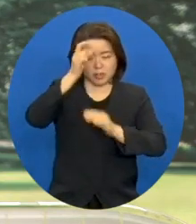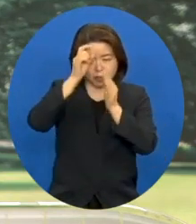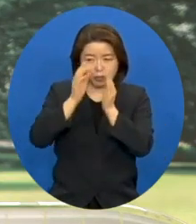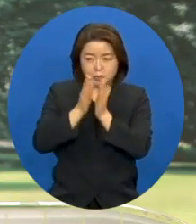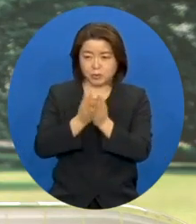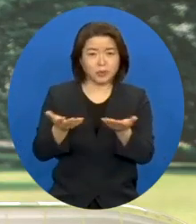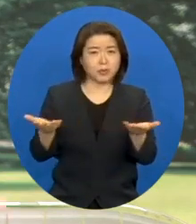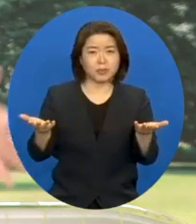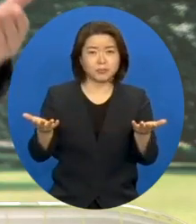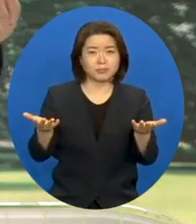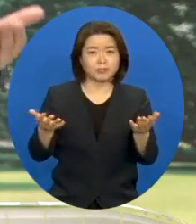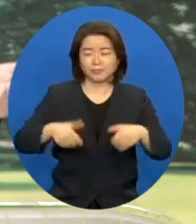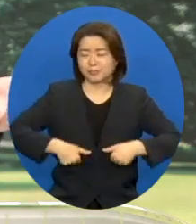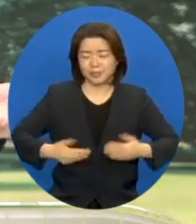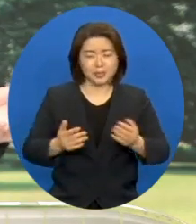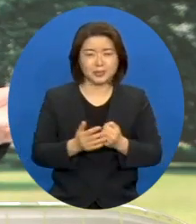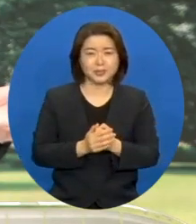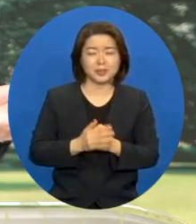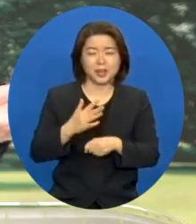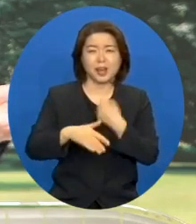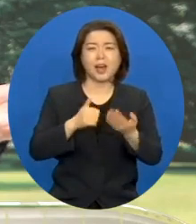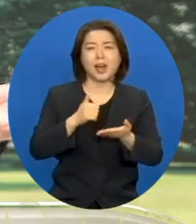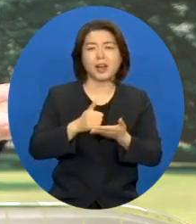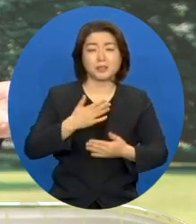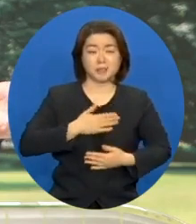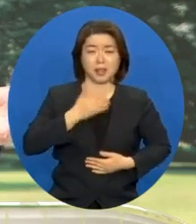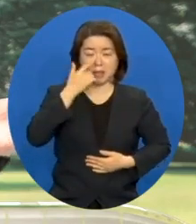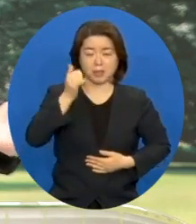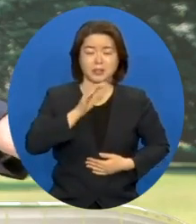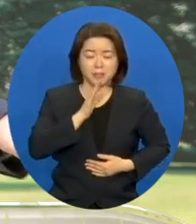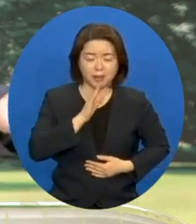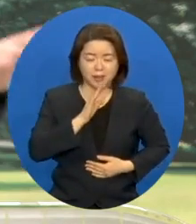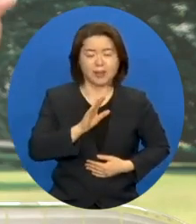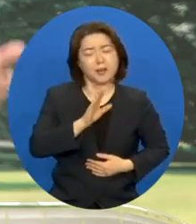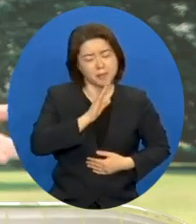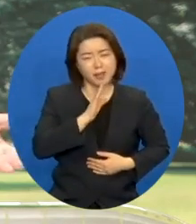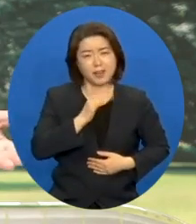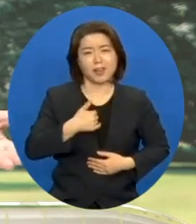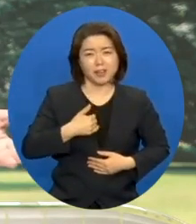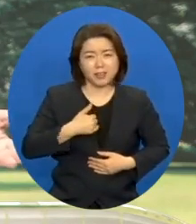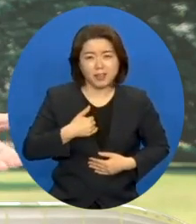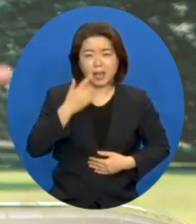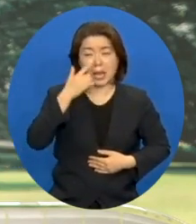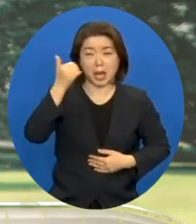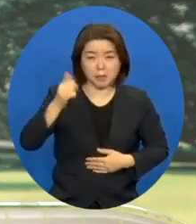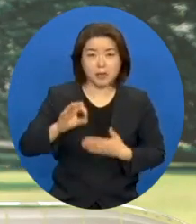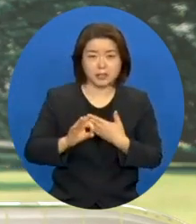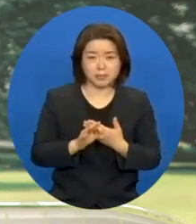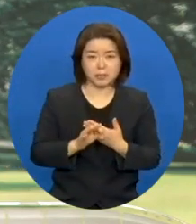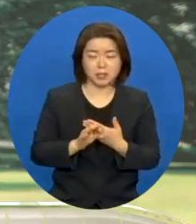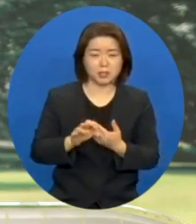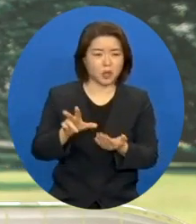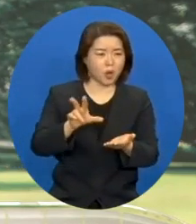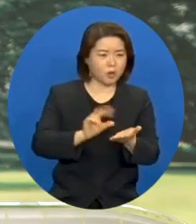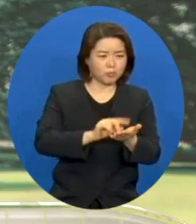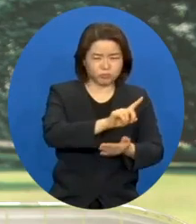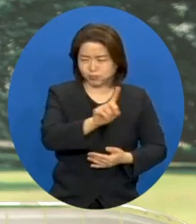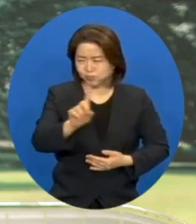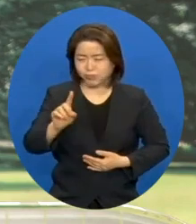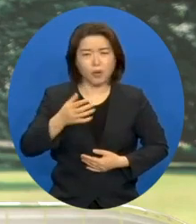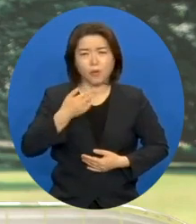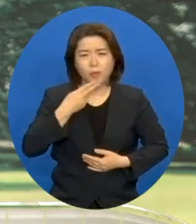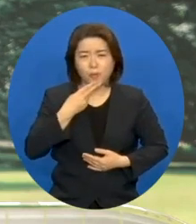없어졌어요. 하나님이 내 아버지시지. 그래, 하나님이 내 아버지시면 문제될 게 아무것도